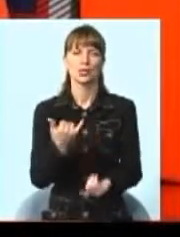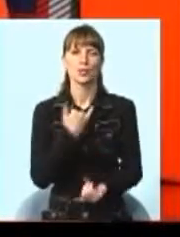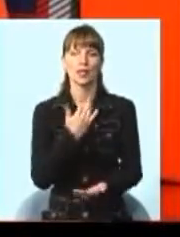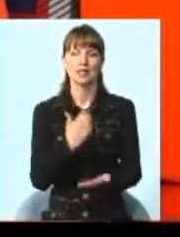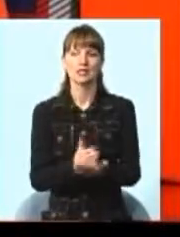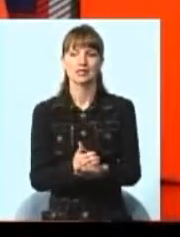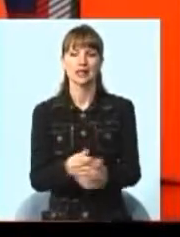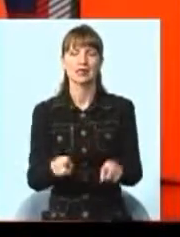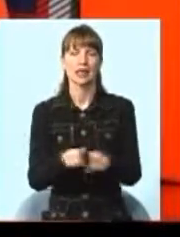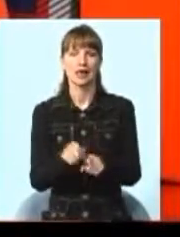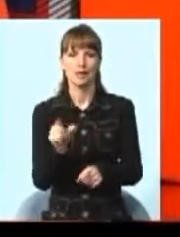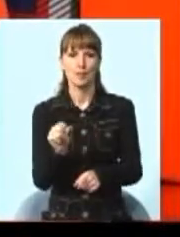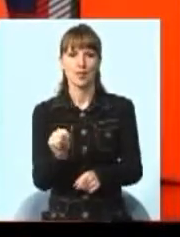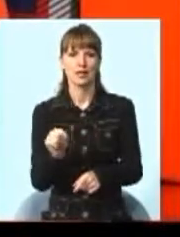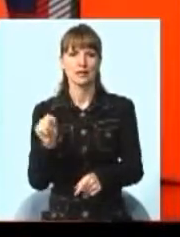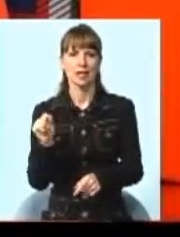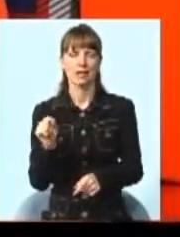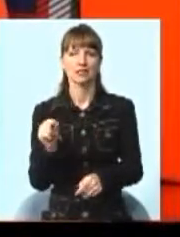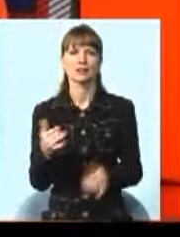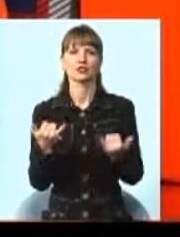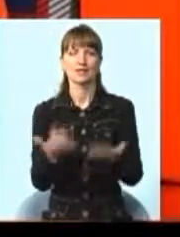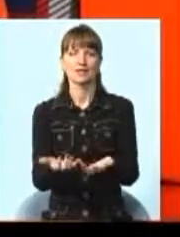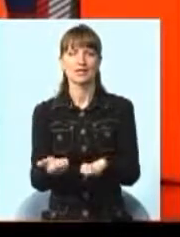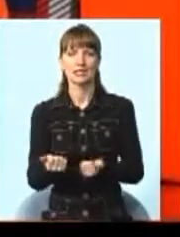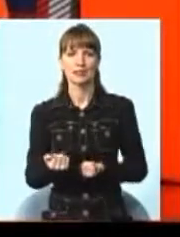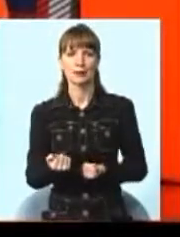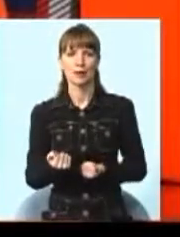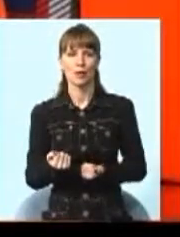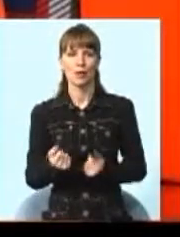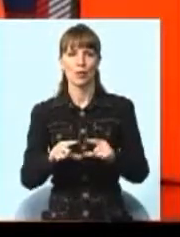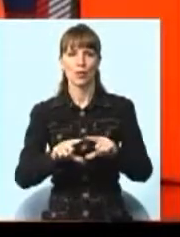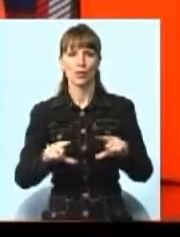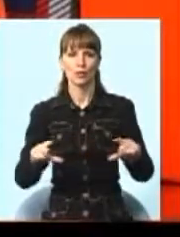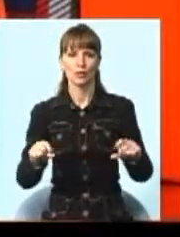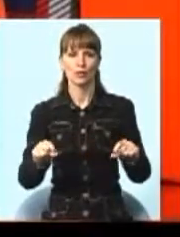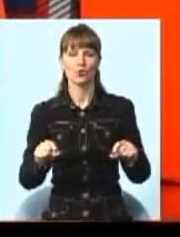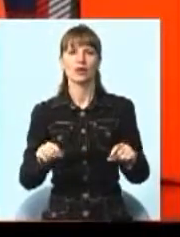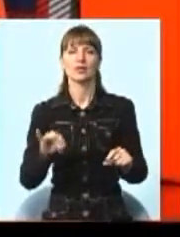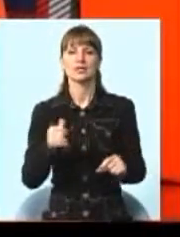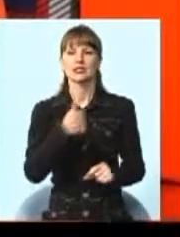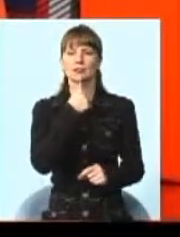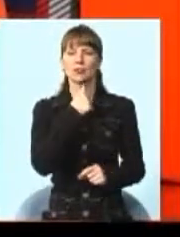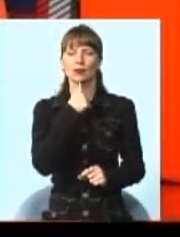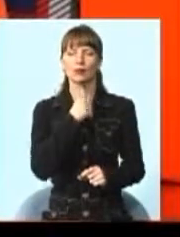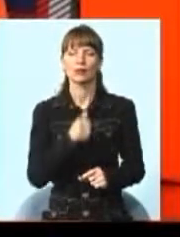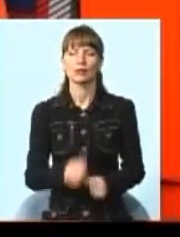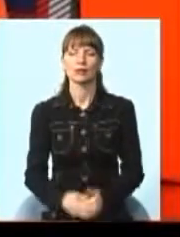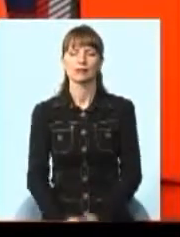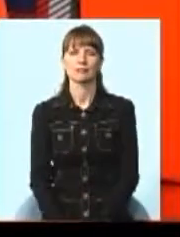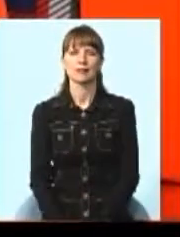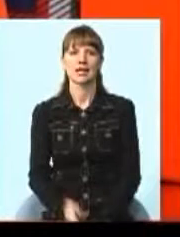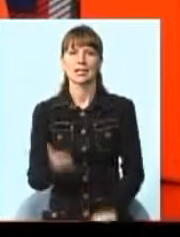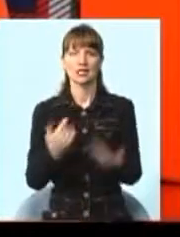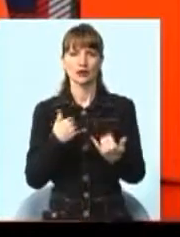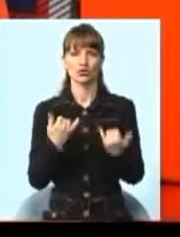ось такий пінцет. Зараз ми їм візьмемо купюру. І спробуємо. Ну, от як ви думаєте, якщо